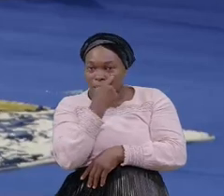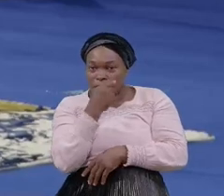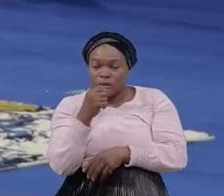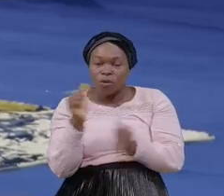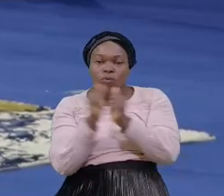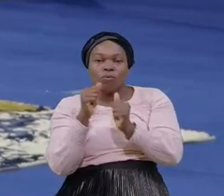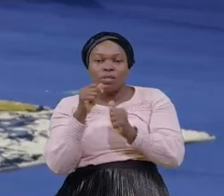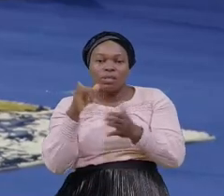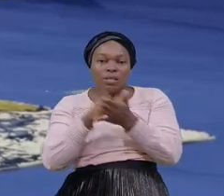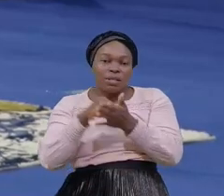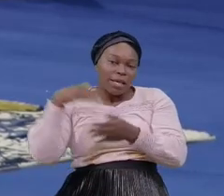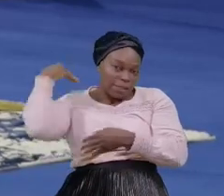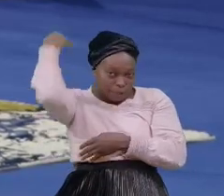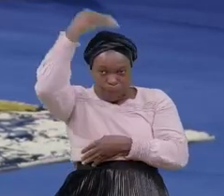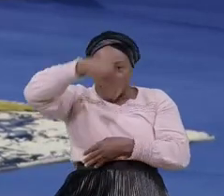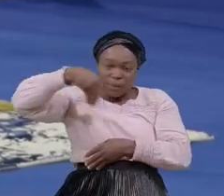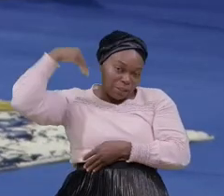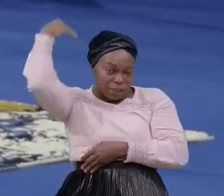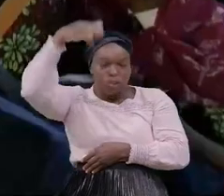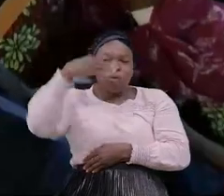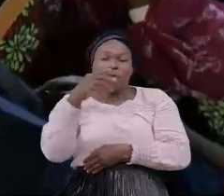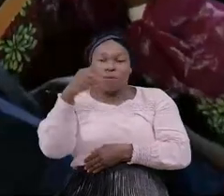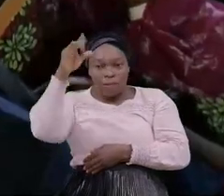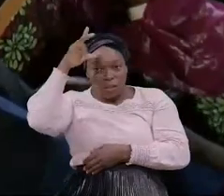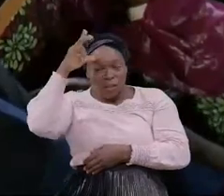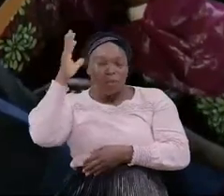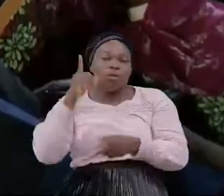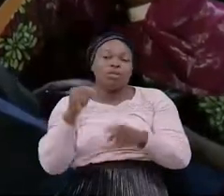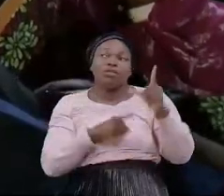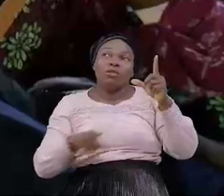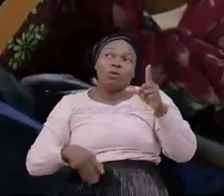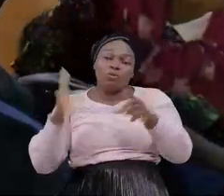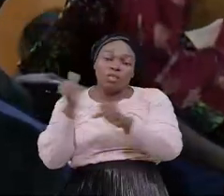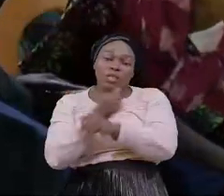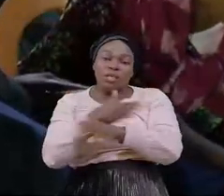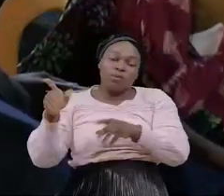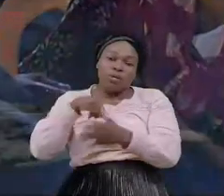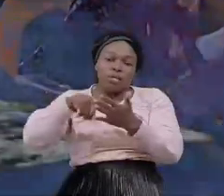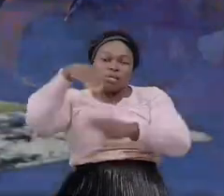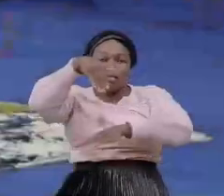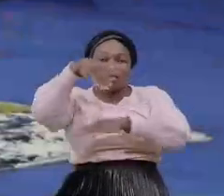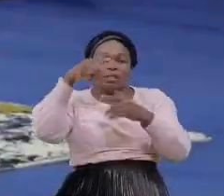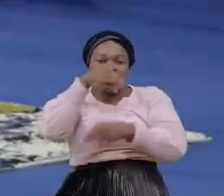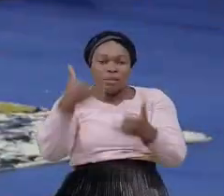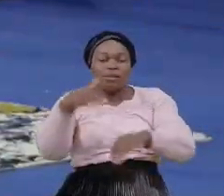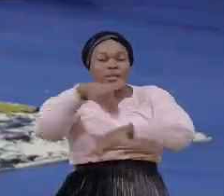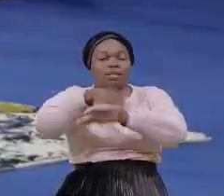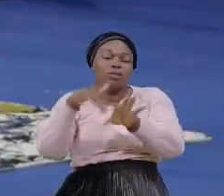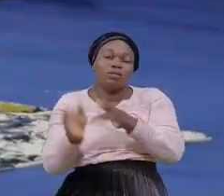Ces bandes du diable, le Seigneur va les ôter ce soir au nom de Jésus. Parce que